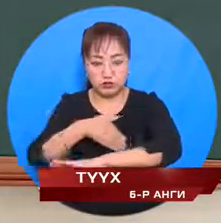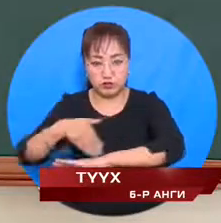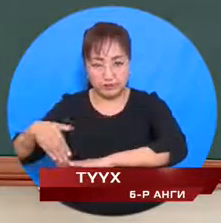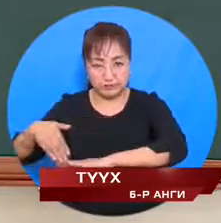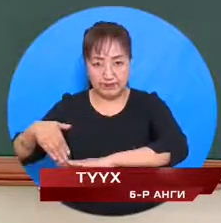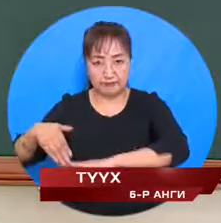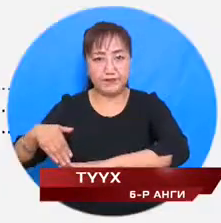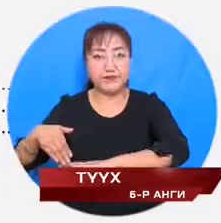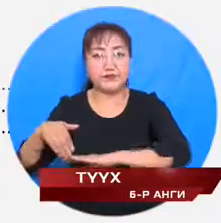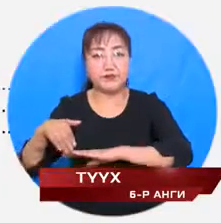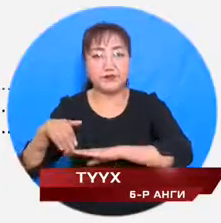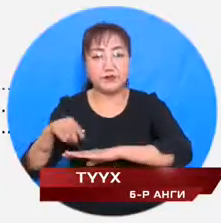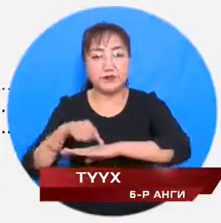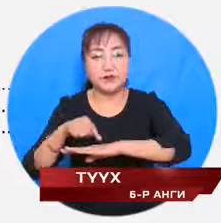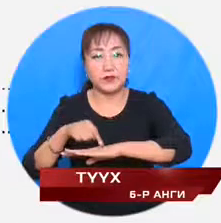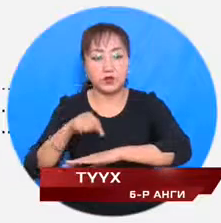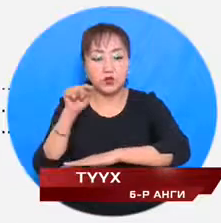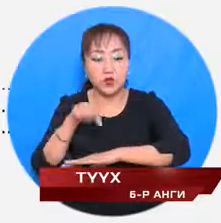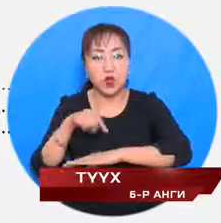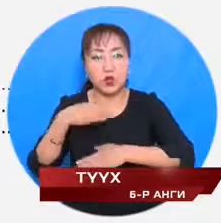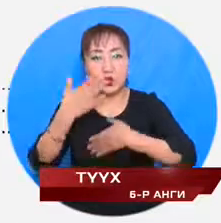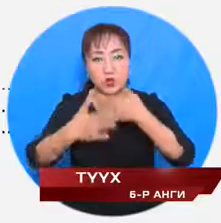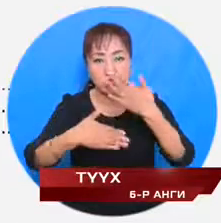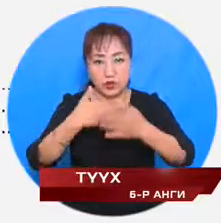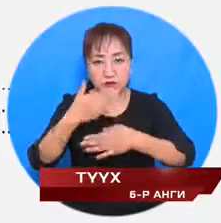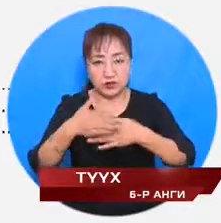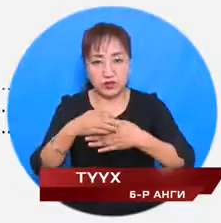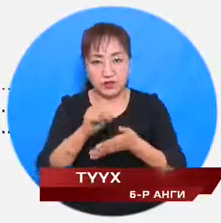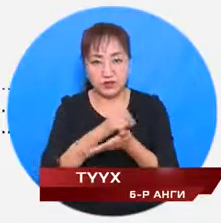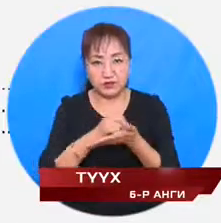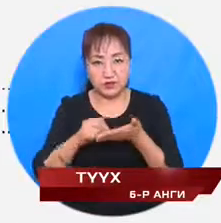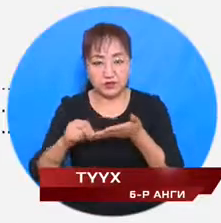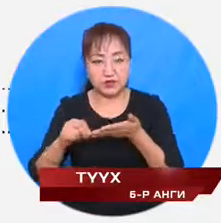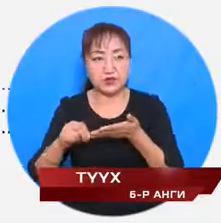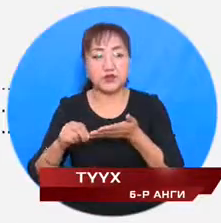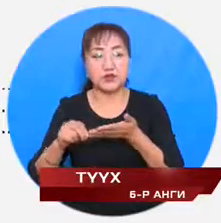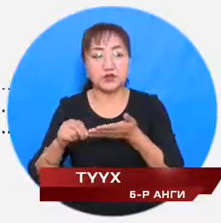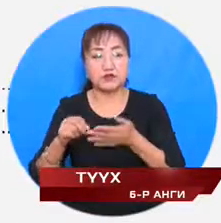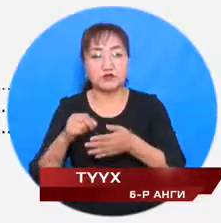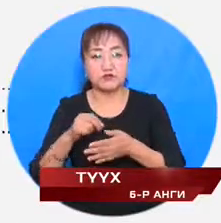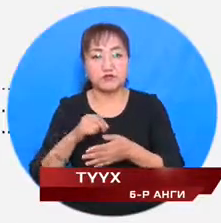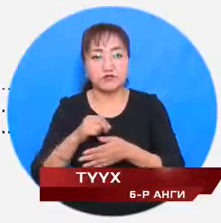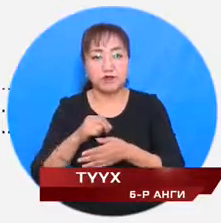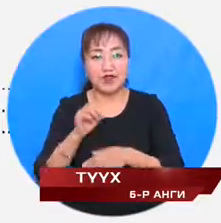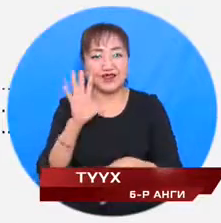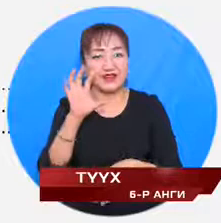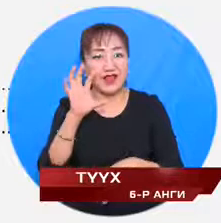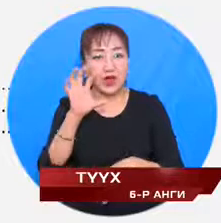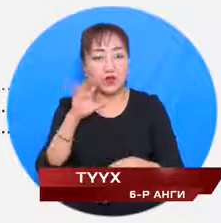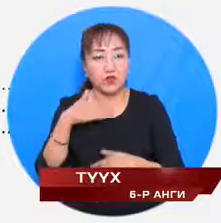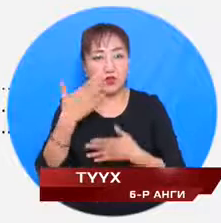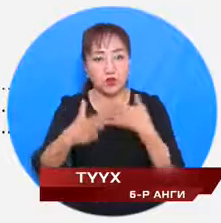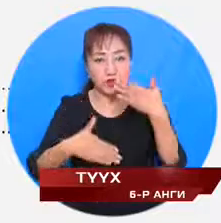ээ. А энэ дээр тухайн үйл явдлыг тэмдэглэх тэмдэглэгээнүүдийг зорно. За, энэ дээр нийтдээ 5 үйл